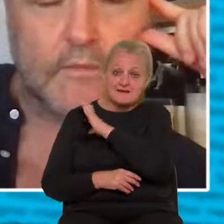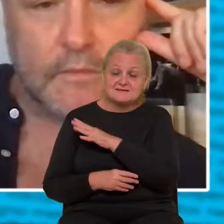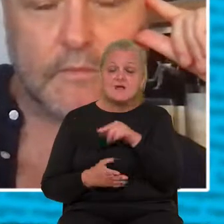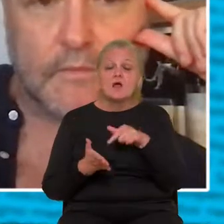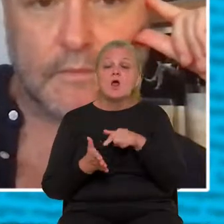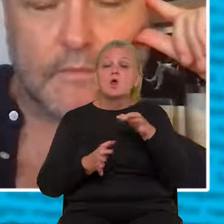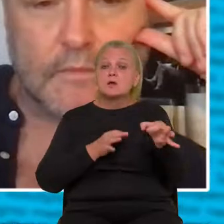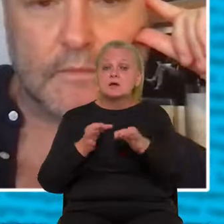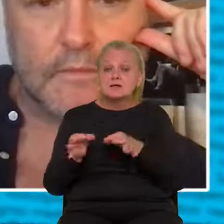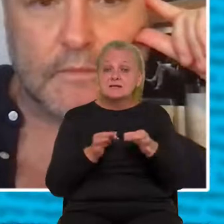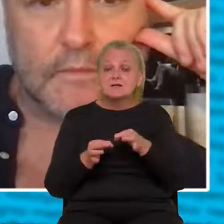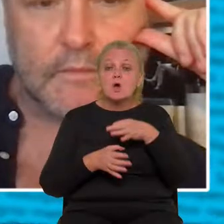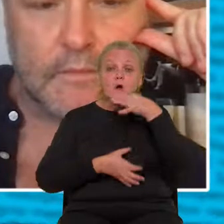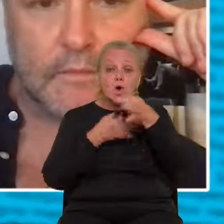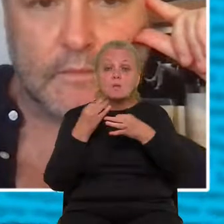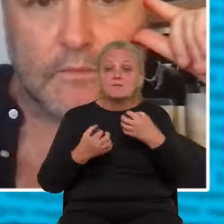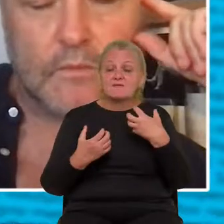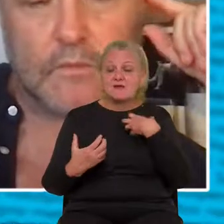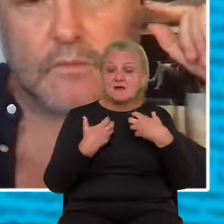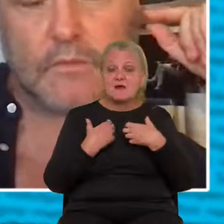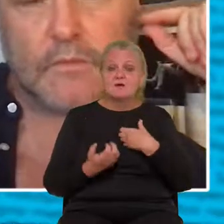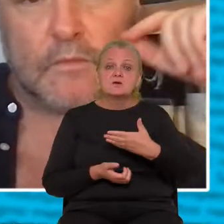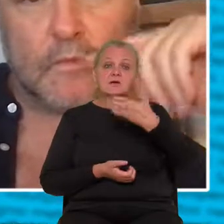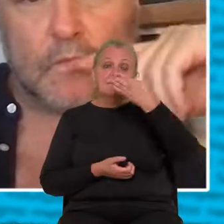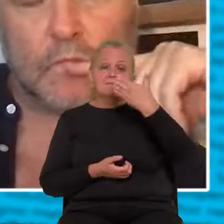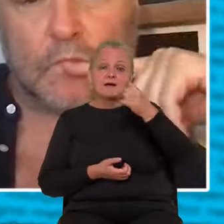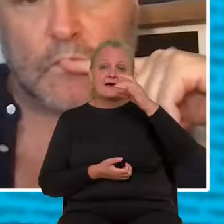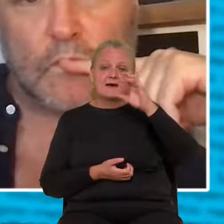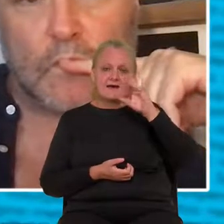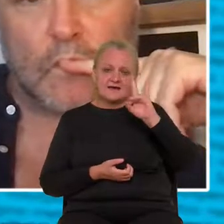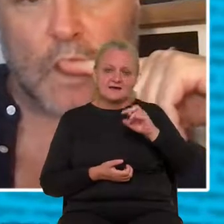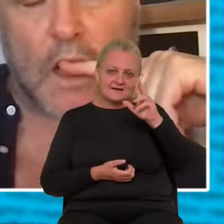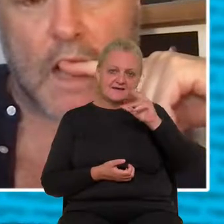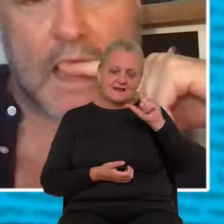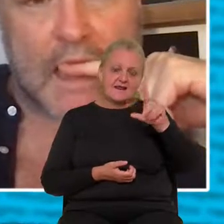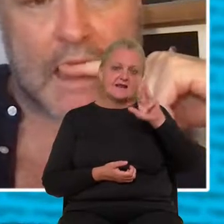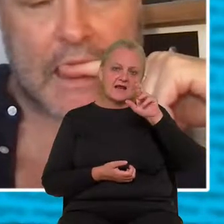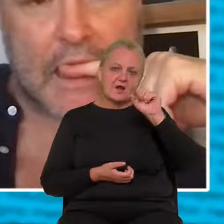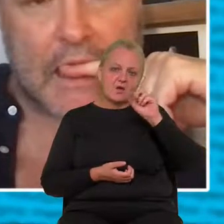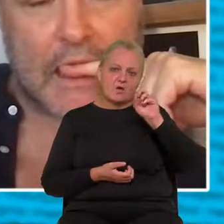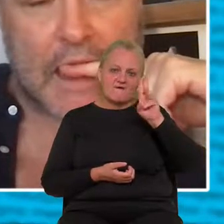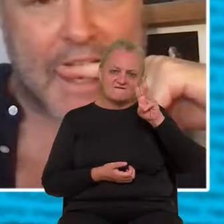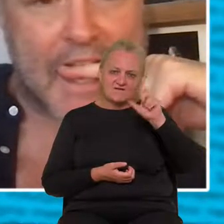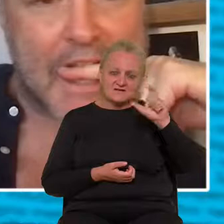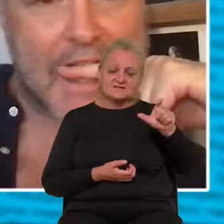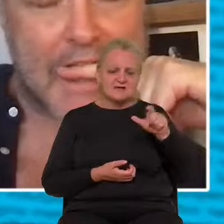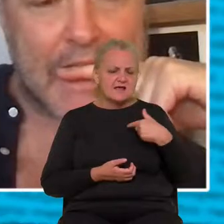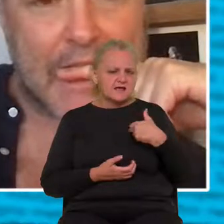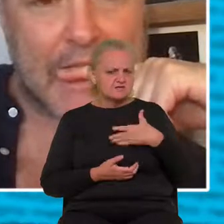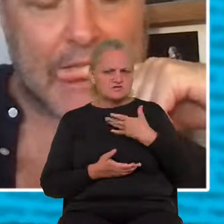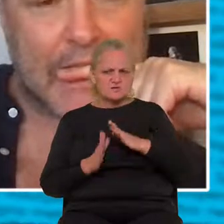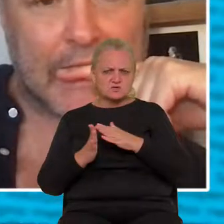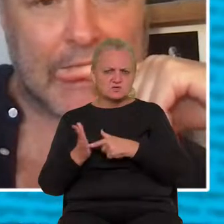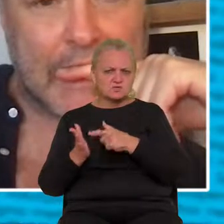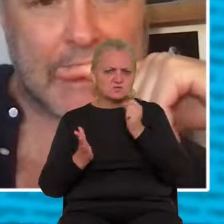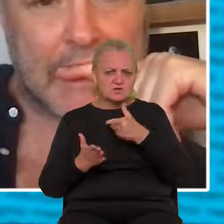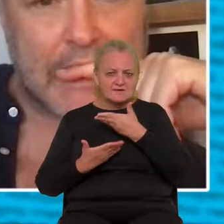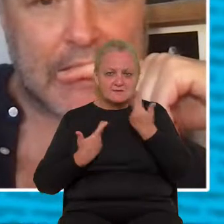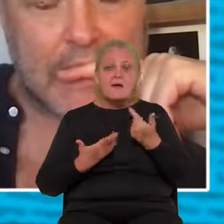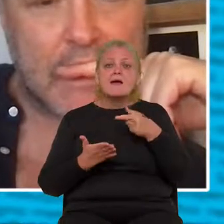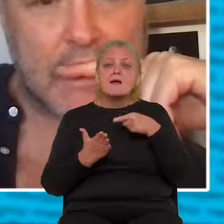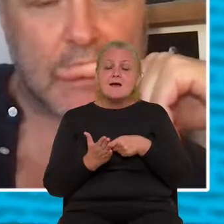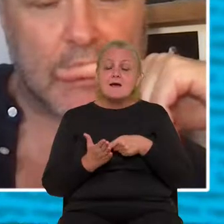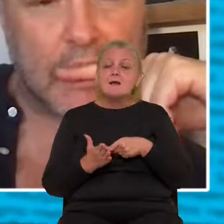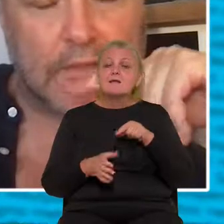którą opowiedział artysta Michael Rakowicz. Aż zdziwiłem się, że nie znalazłem jej w książce. Jest